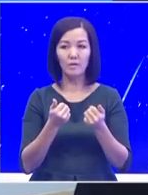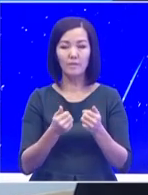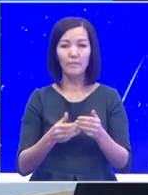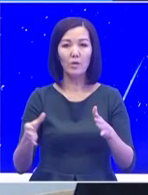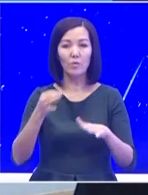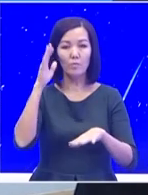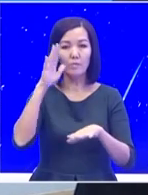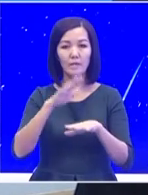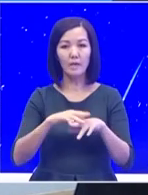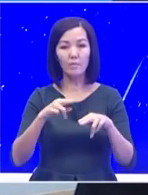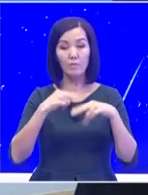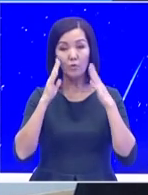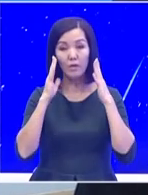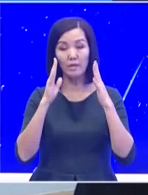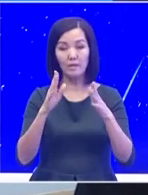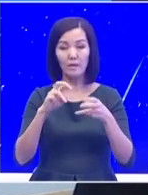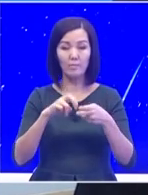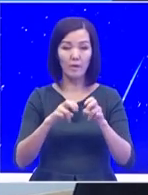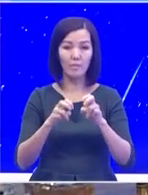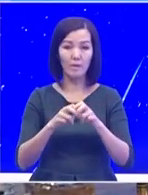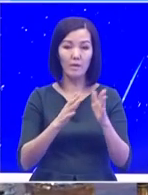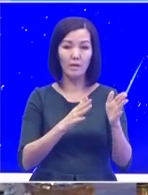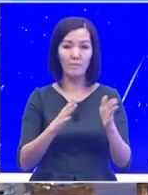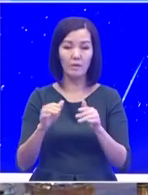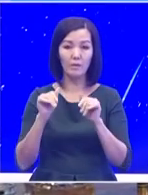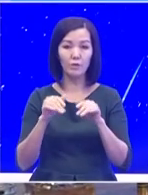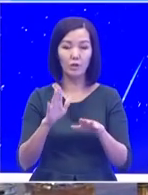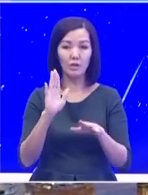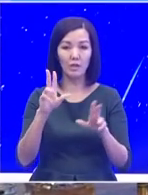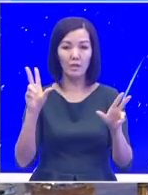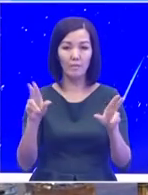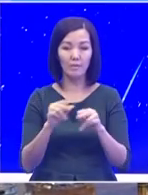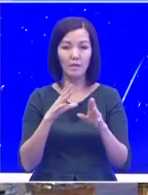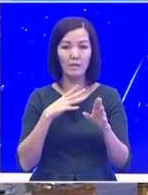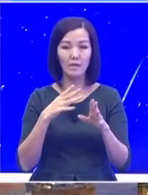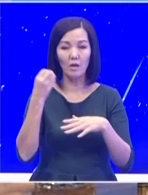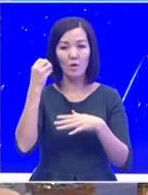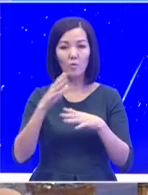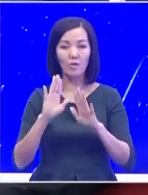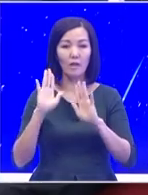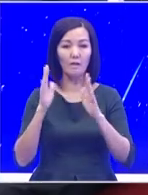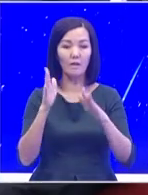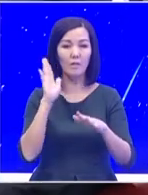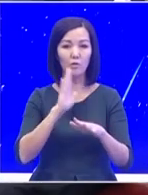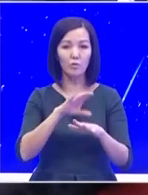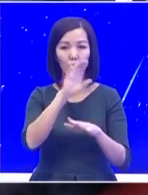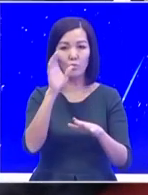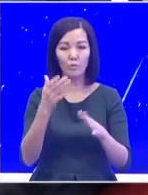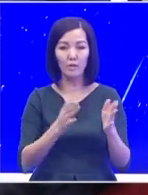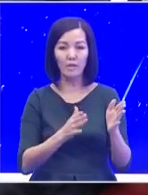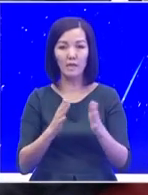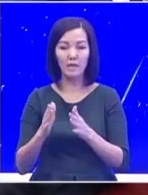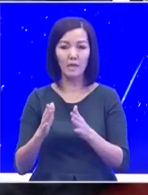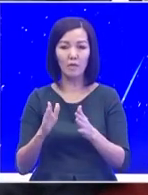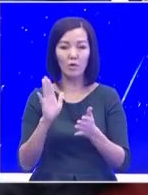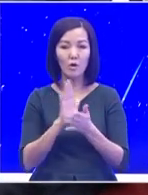Облыс әкімі мұқият тыңдады. Қордаланған мәселелерін біртіндеп шешіп беретінін жеткізді. Орталық саябақ, су құбырларын ретке келтіру,